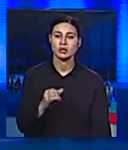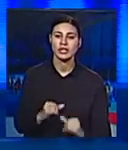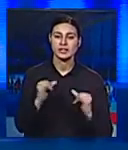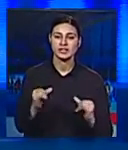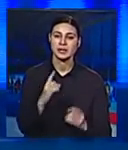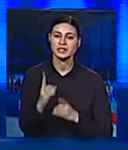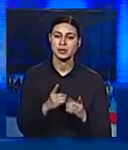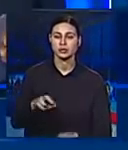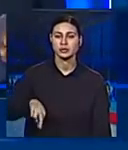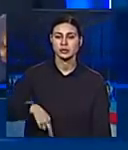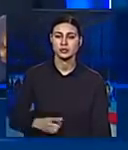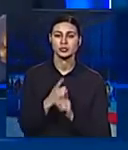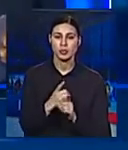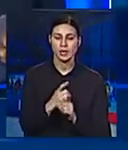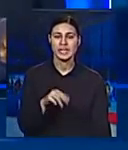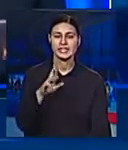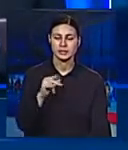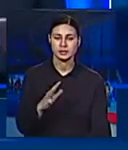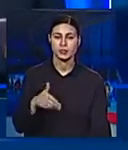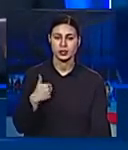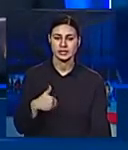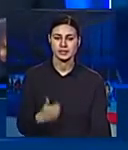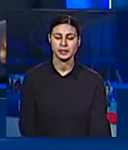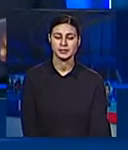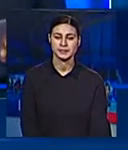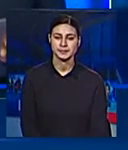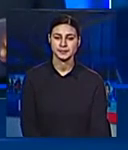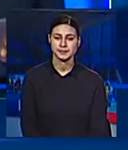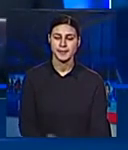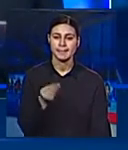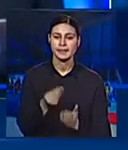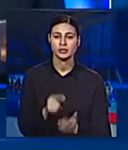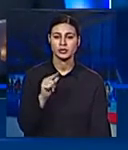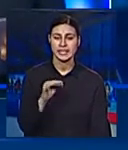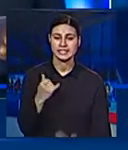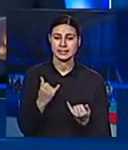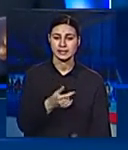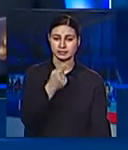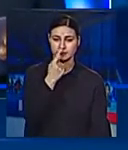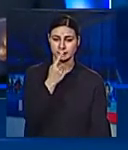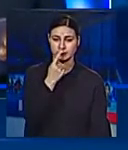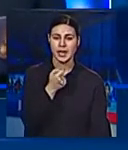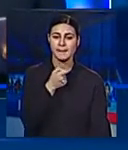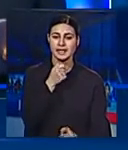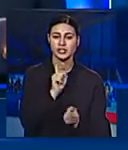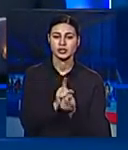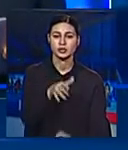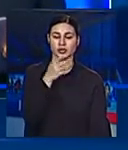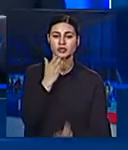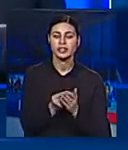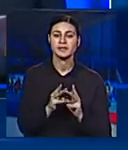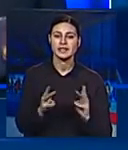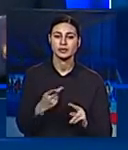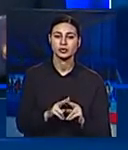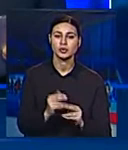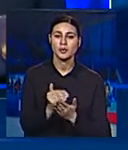მინისტრის მოადგილე თენგიზ შერგილაშვილი. ბატონ თენგიზ, მოგესალმებით. ბატონ თენგიზ, ახლა ხანს მედიასთან გამართულ შეხვედრაზე თქვენმა სამინისტრომ